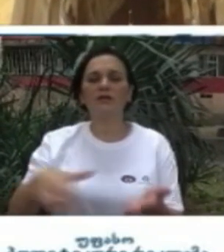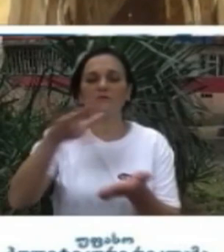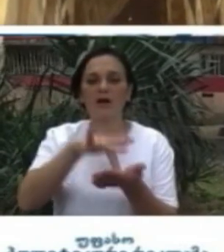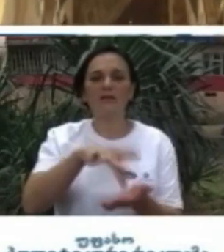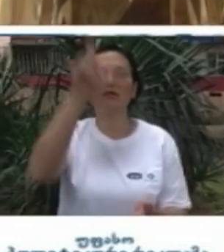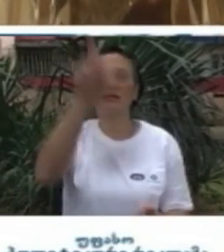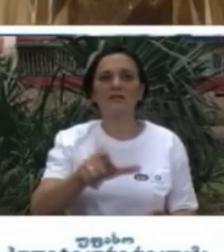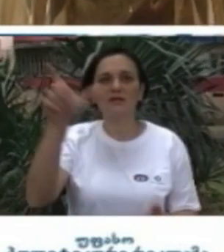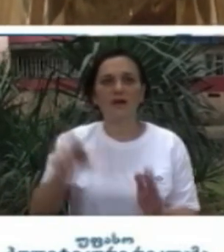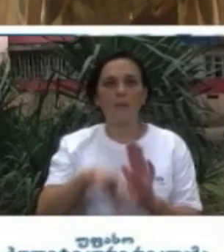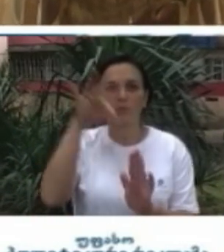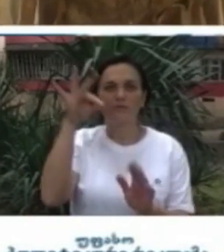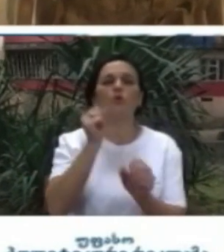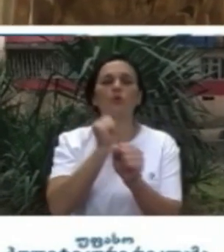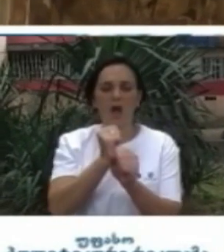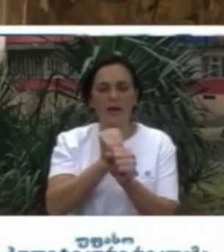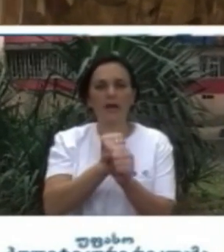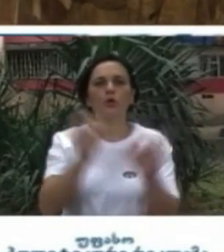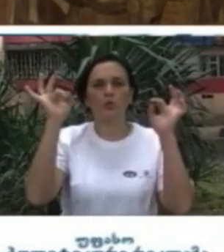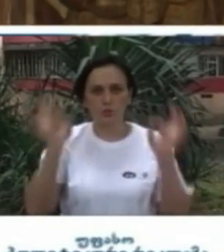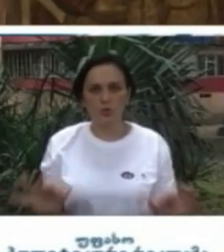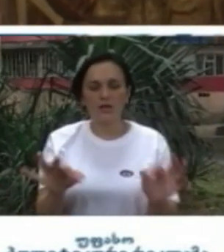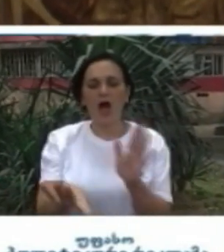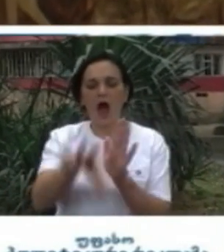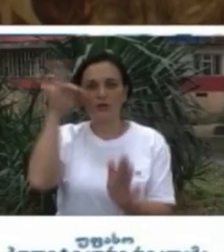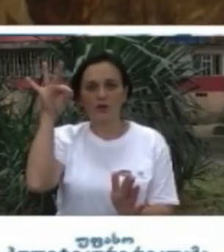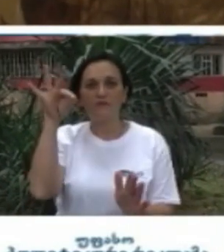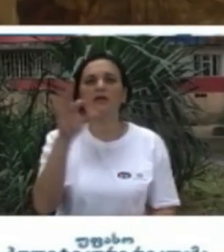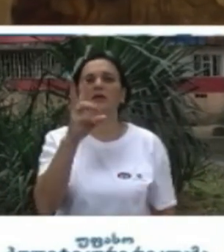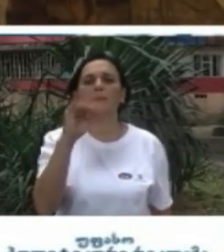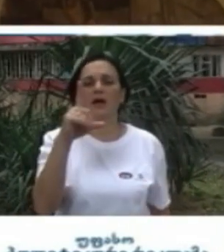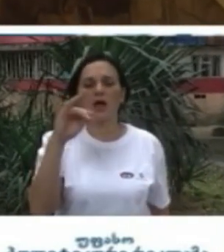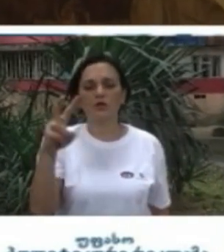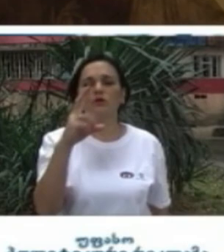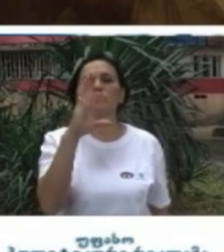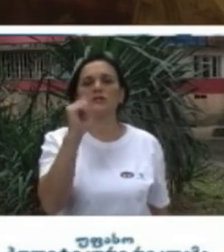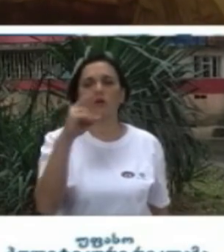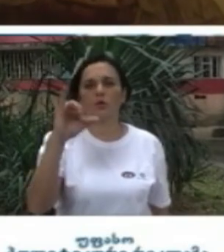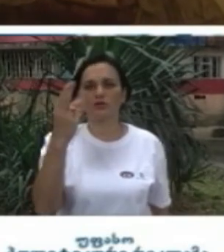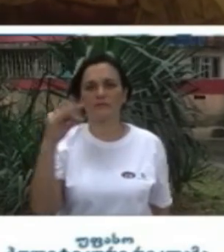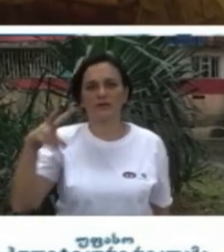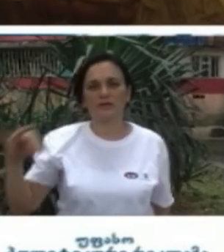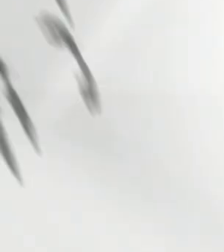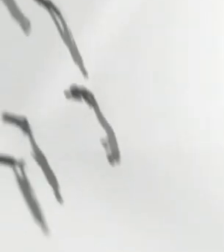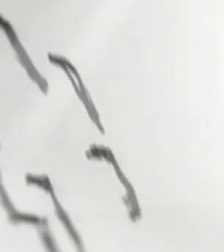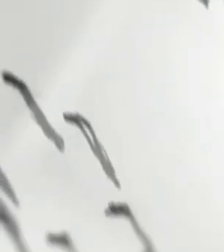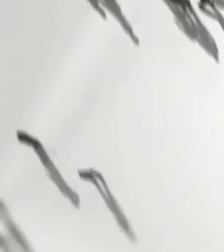მომლოდინი ქვეყნის ამომრჩევია. გააკეთე გულიერი არჩევანი. მიხეილ სალუაშვილი.